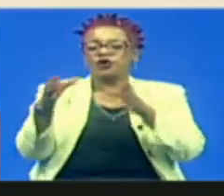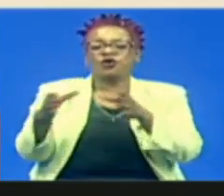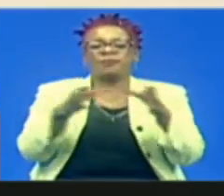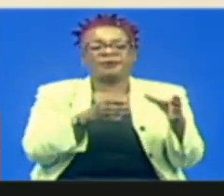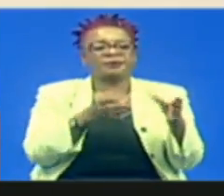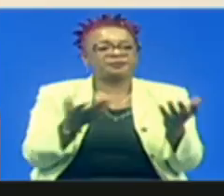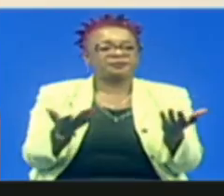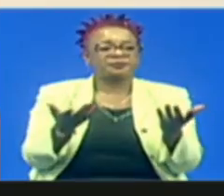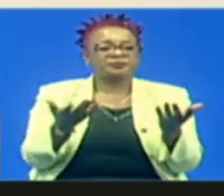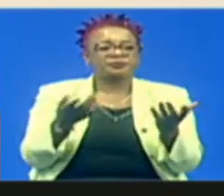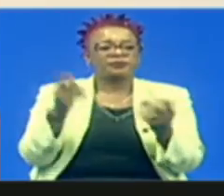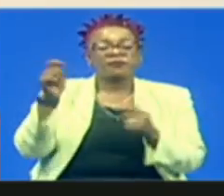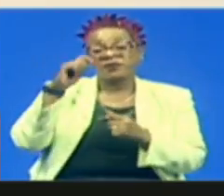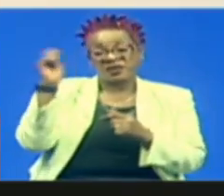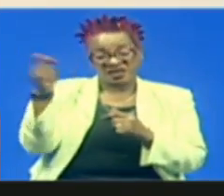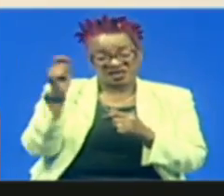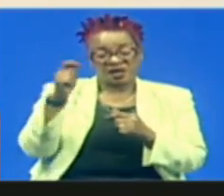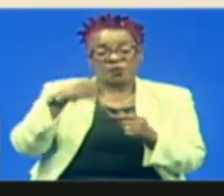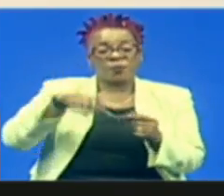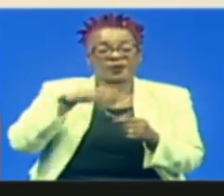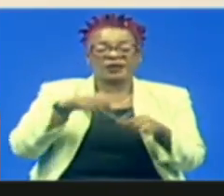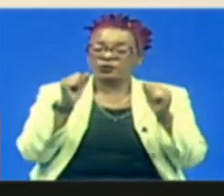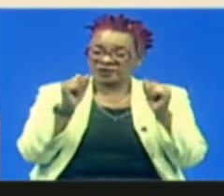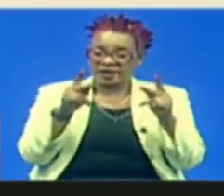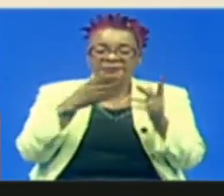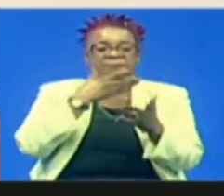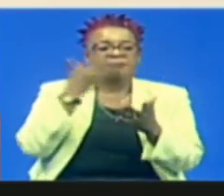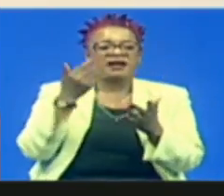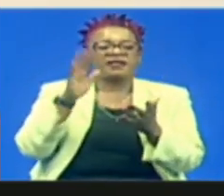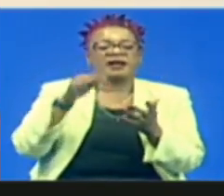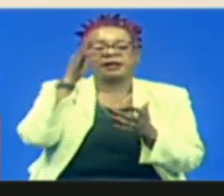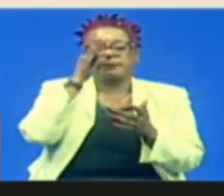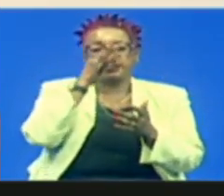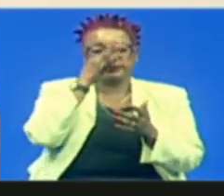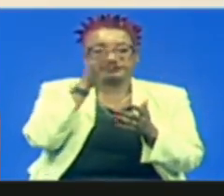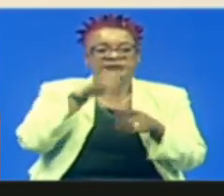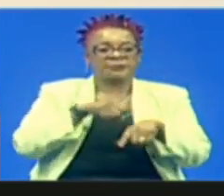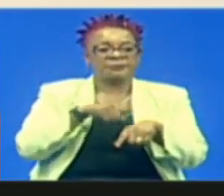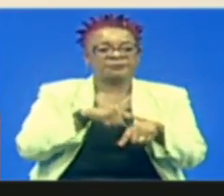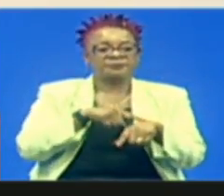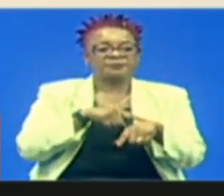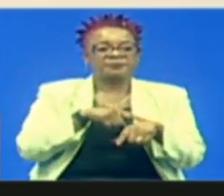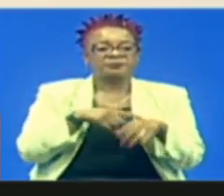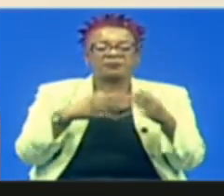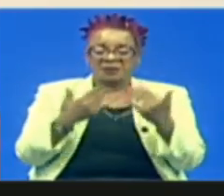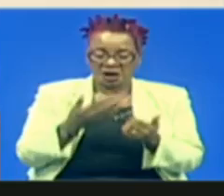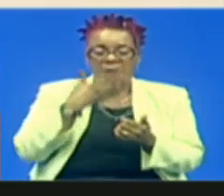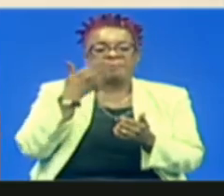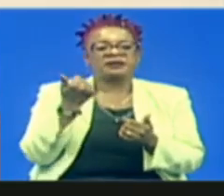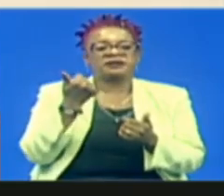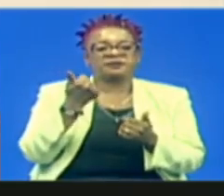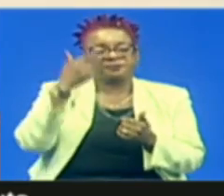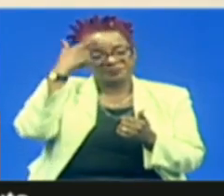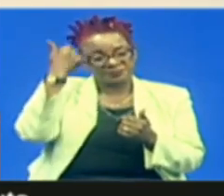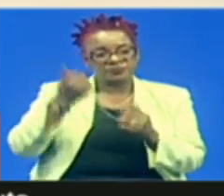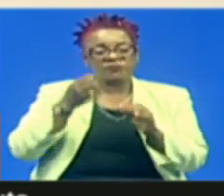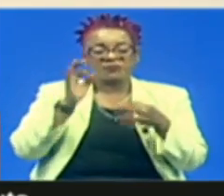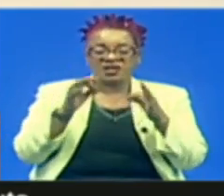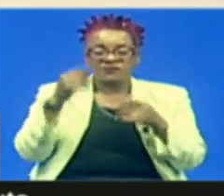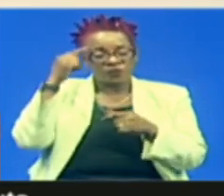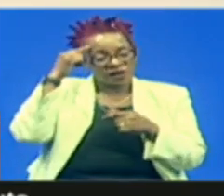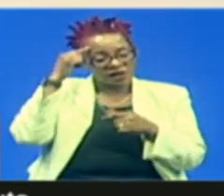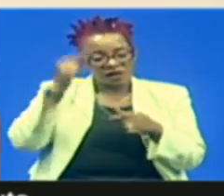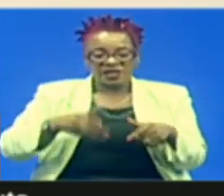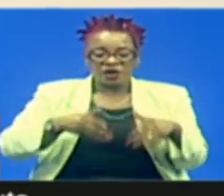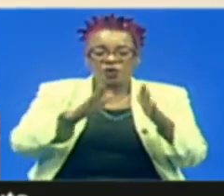Kenya tuko sawa ukilinganisha na wakati ya Kibaki saa hii iko mzuri kabisa kwa sababu ukiangalia barabara